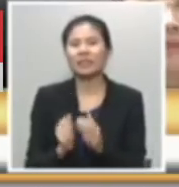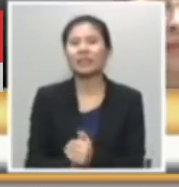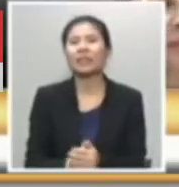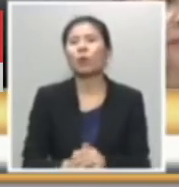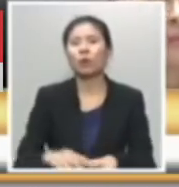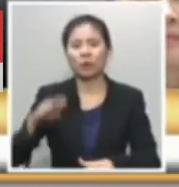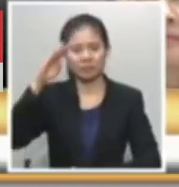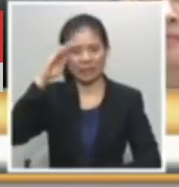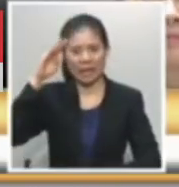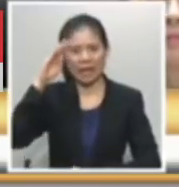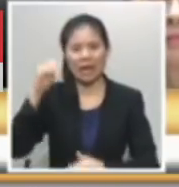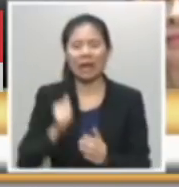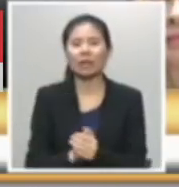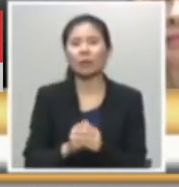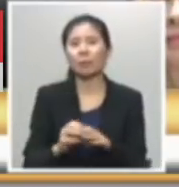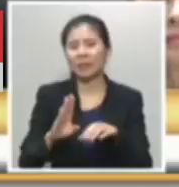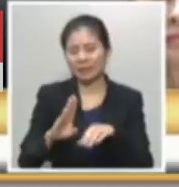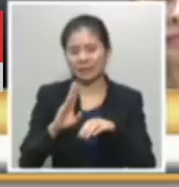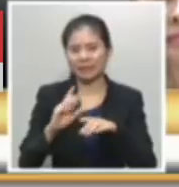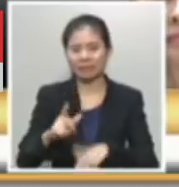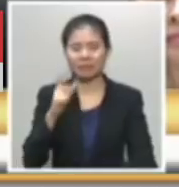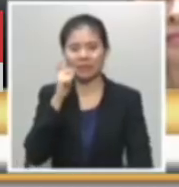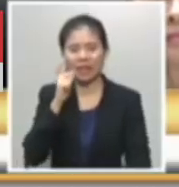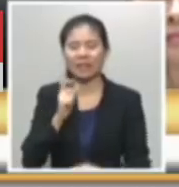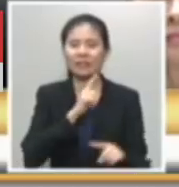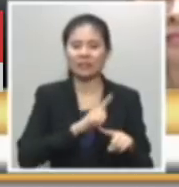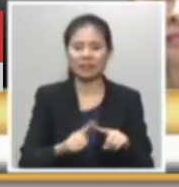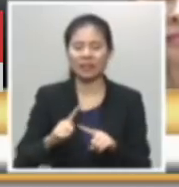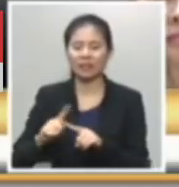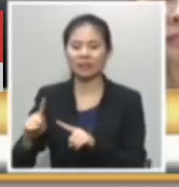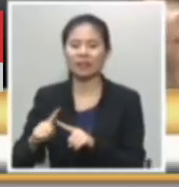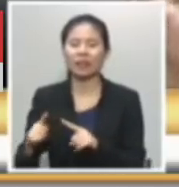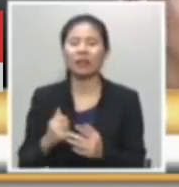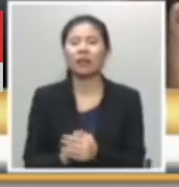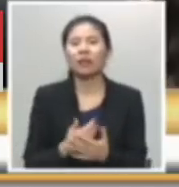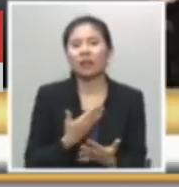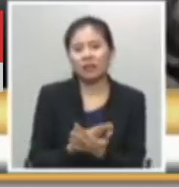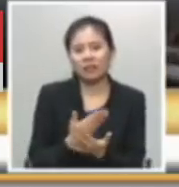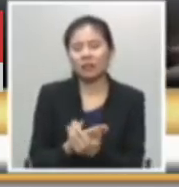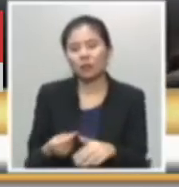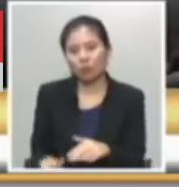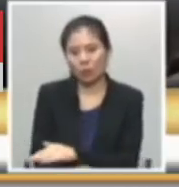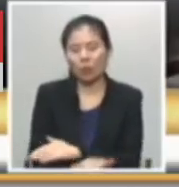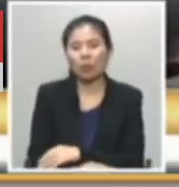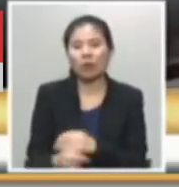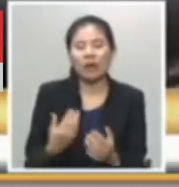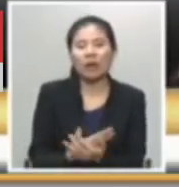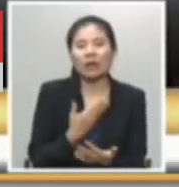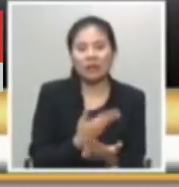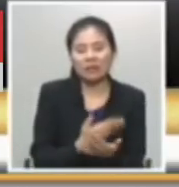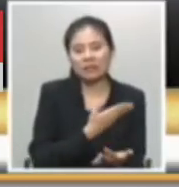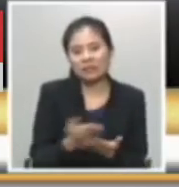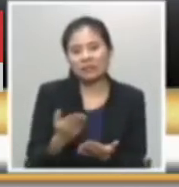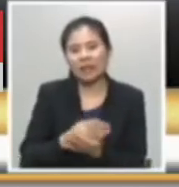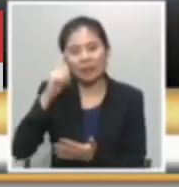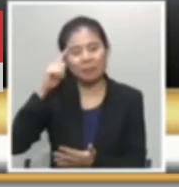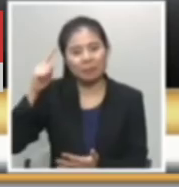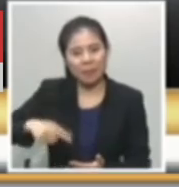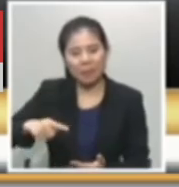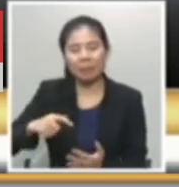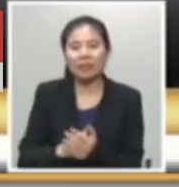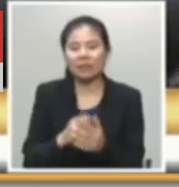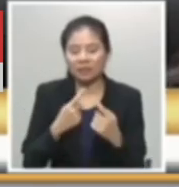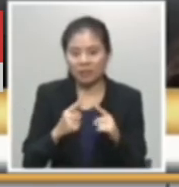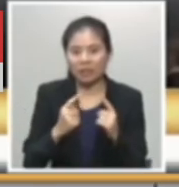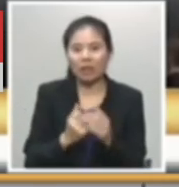พมันคอร์รัปชันกันมากมายใช้เงินไม่เป็นเรื่องหาเงินยิ่งไม่เป็นใหญ่เดี๋ยวจะสอนมวยให้ว่าจะทำยัง